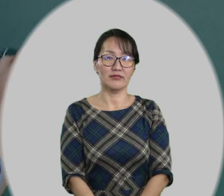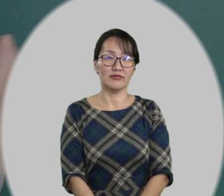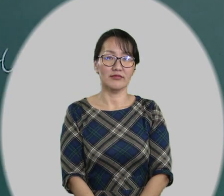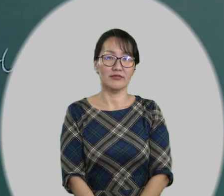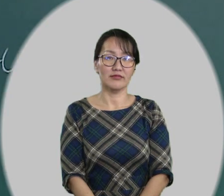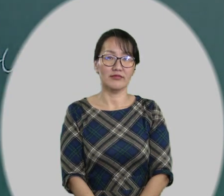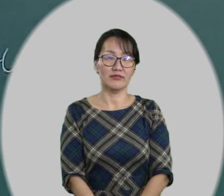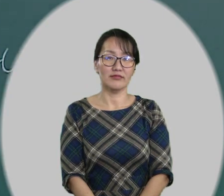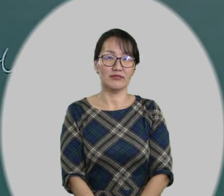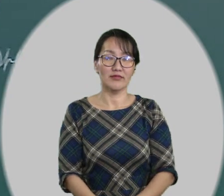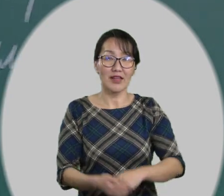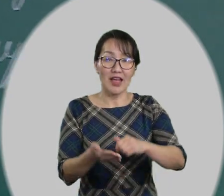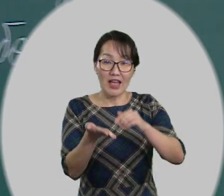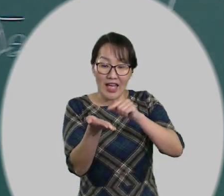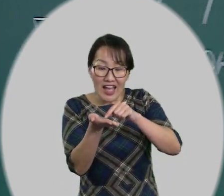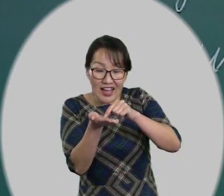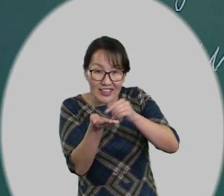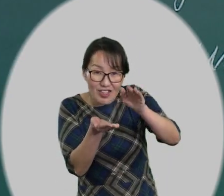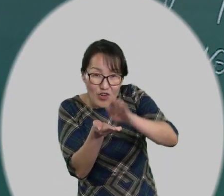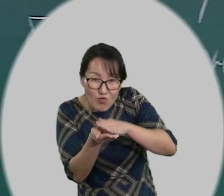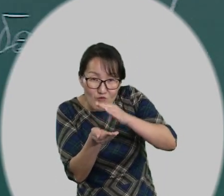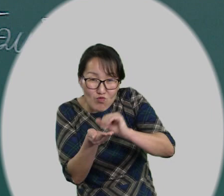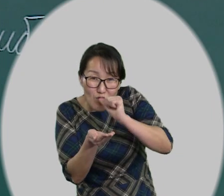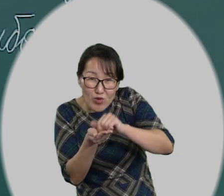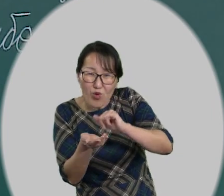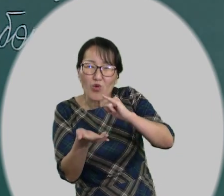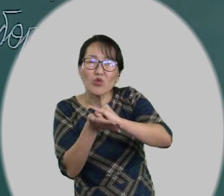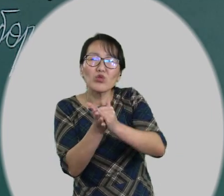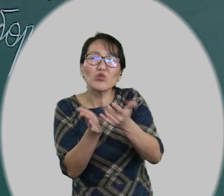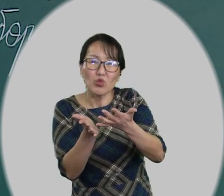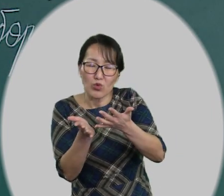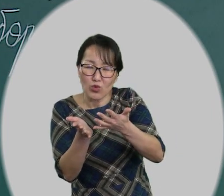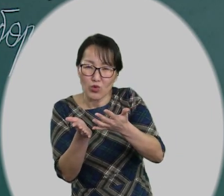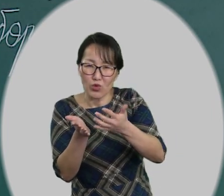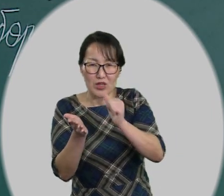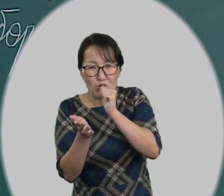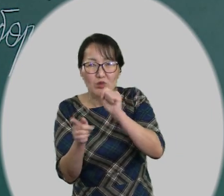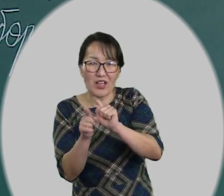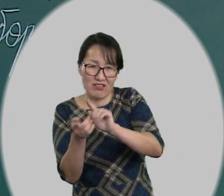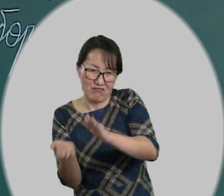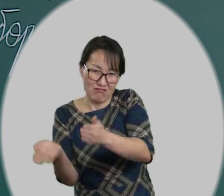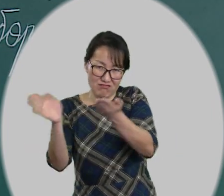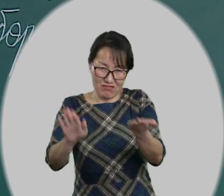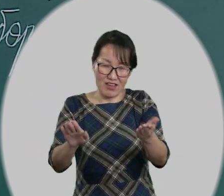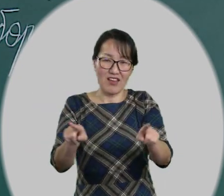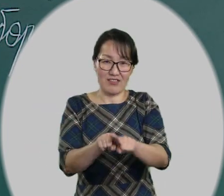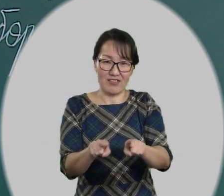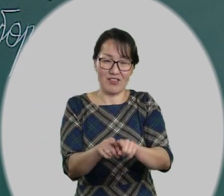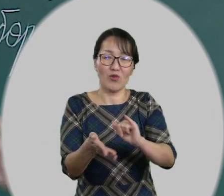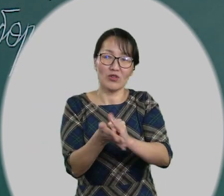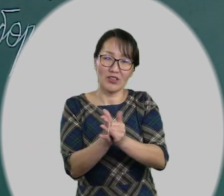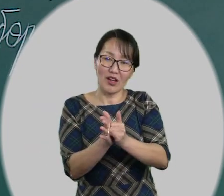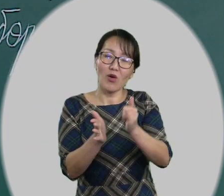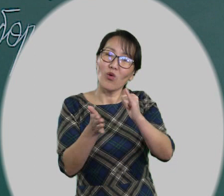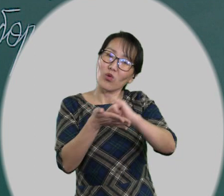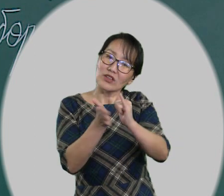эрхлүүлэх гэдэг маань алган дээрээ бөмбрүүлэх гэдэгтэй утгын хувьд л ижил ахна. Тэгэхээр та бүхэн бичиж байгаа хавцтаа мөн энэ үгнийхээ